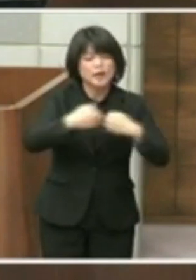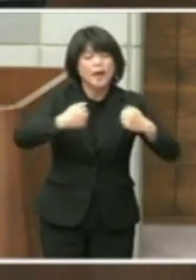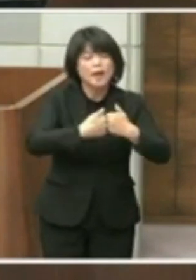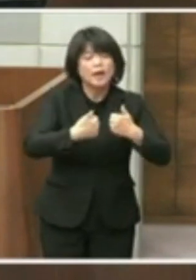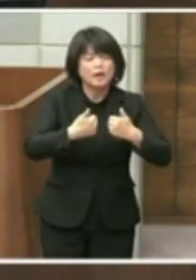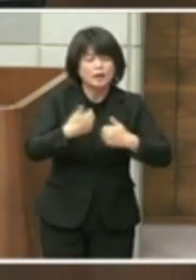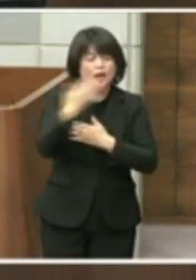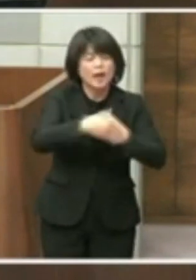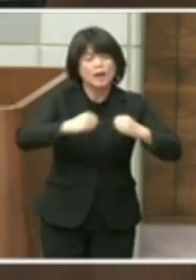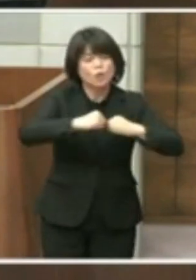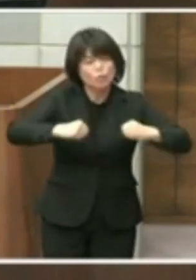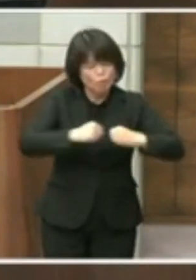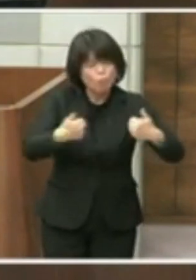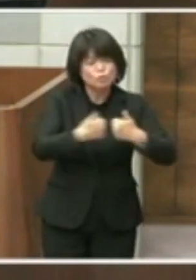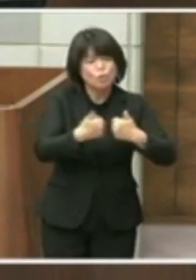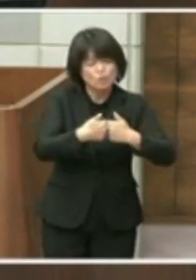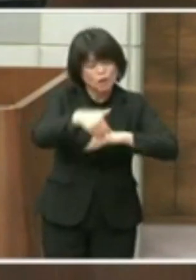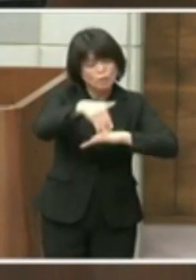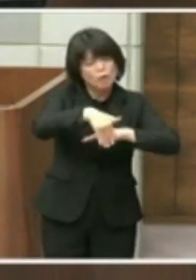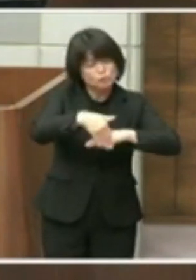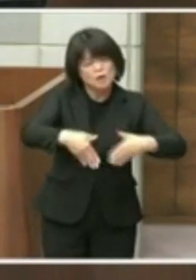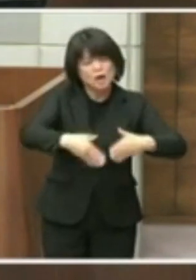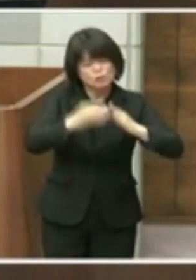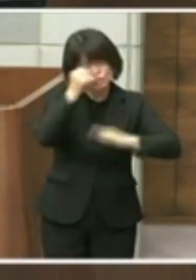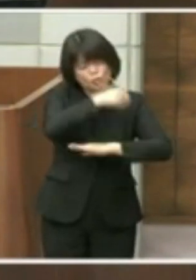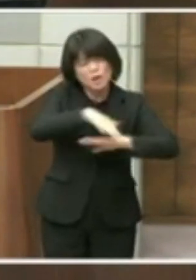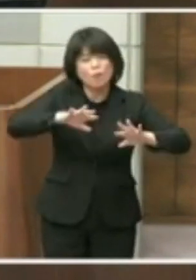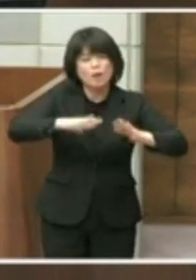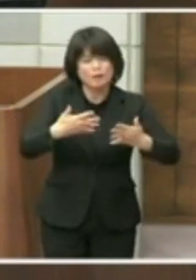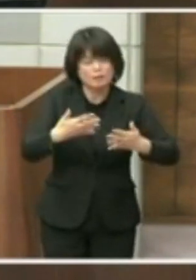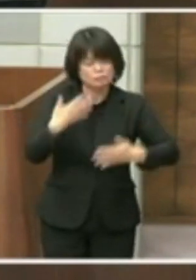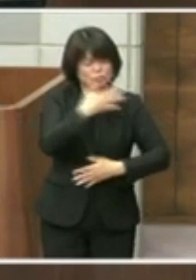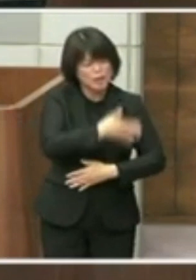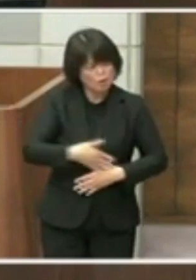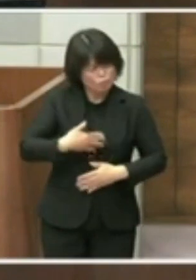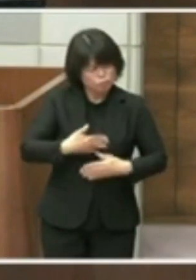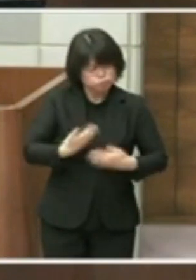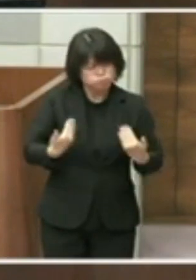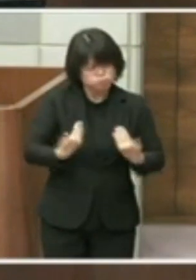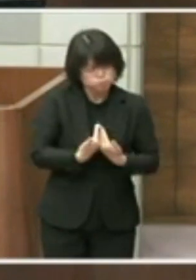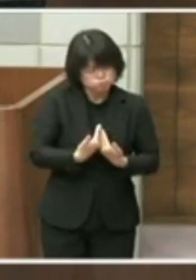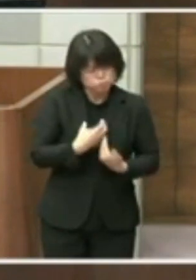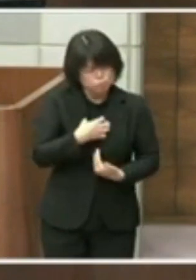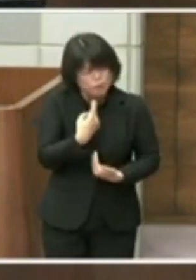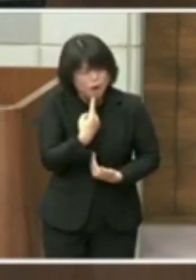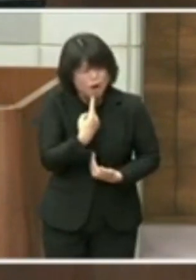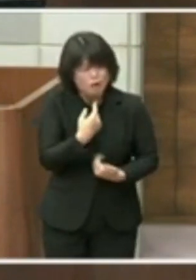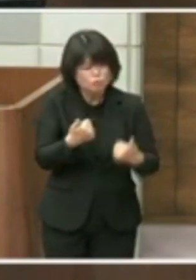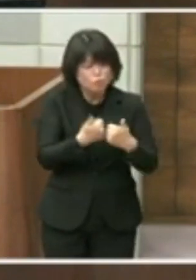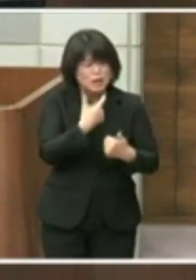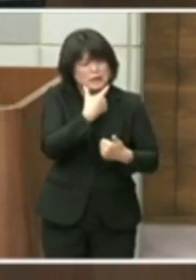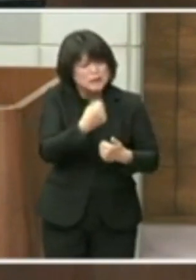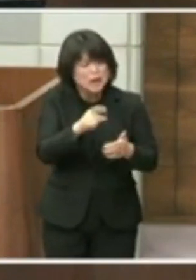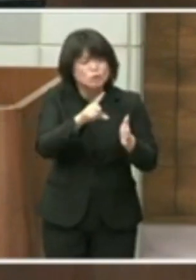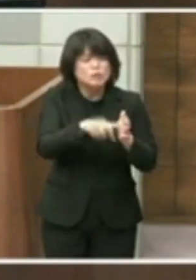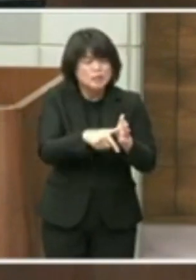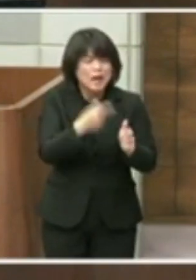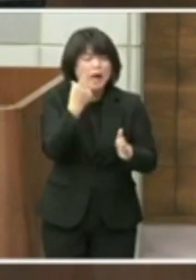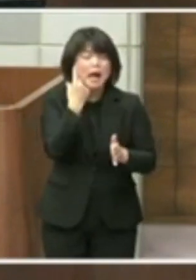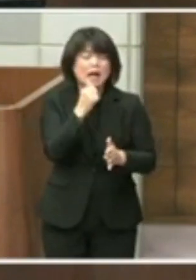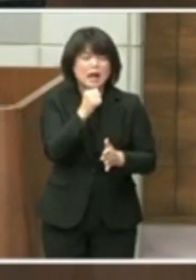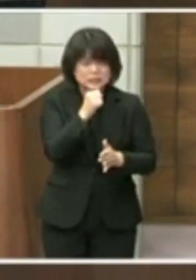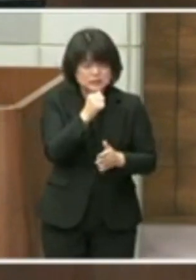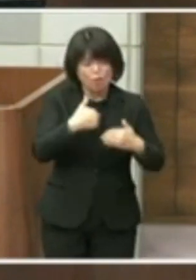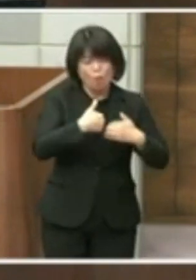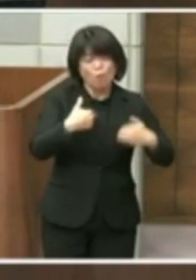ておりません。健康不安を感じる方がご相談されたい場合は、明石保健所